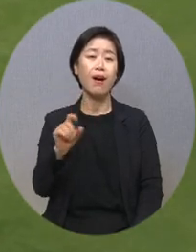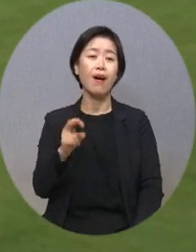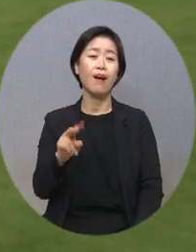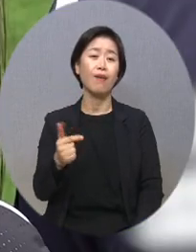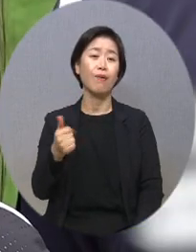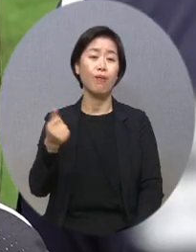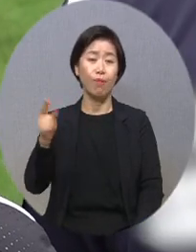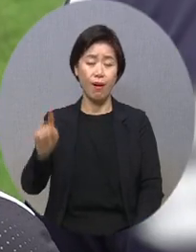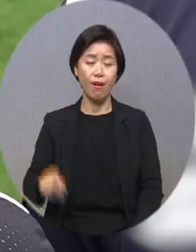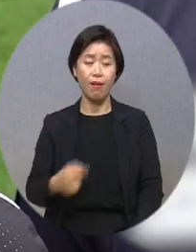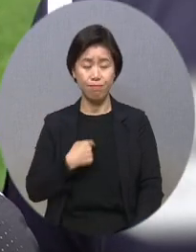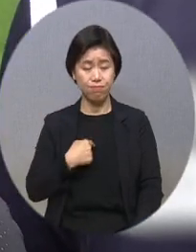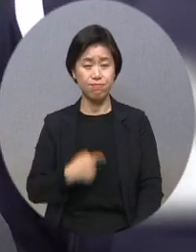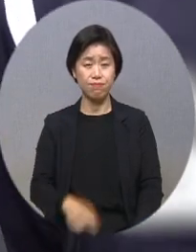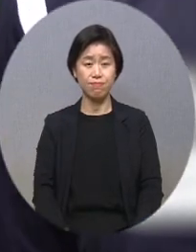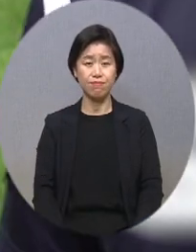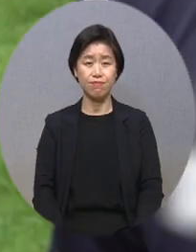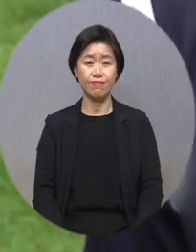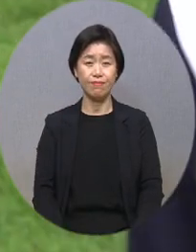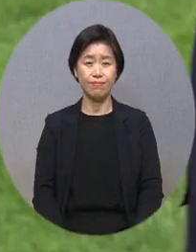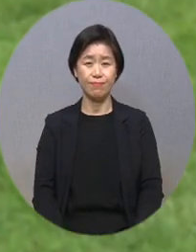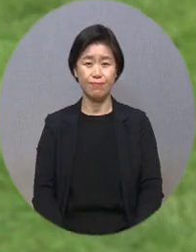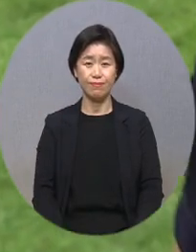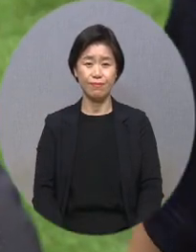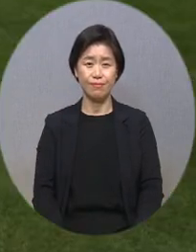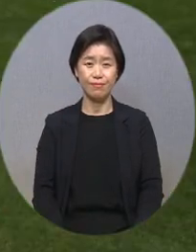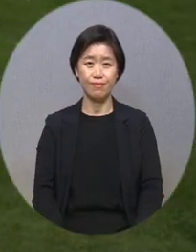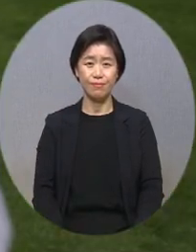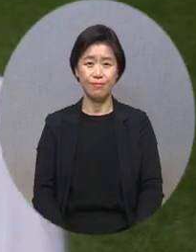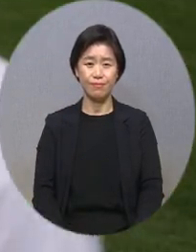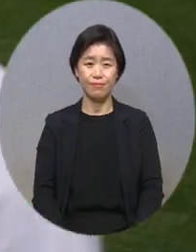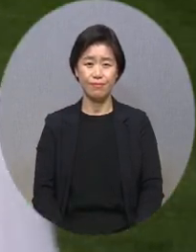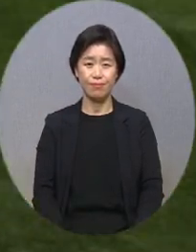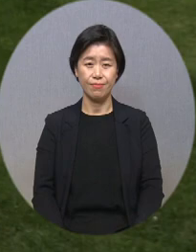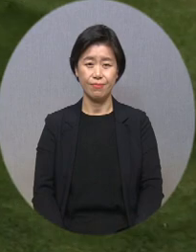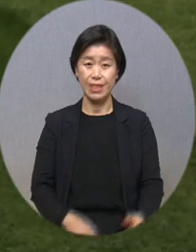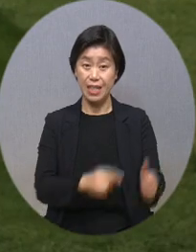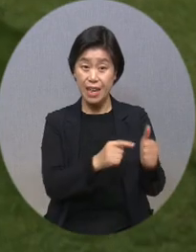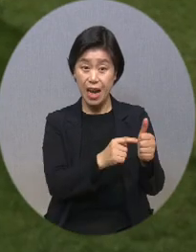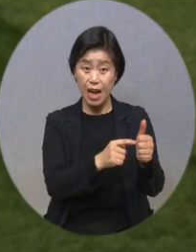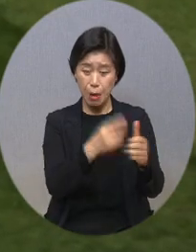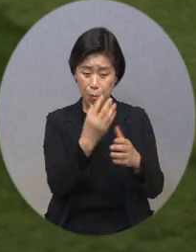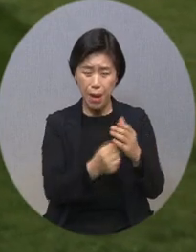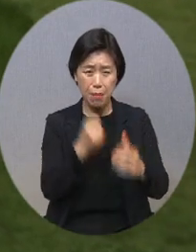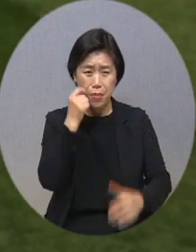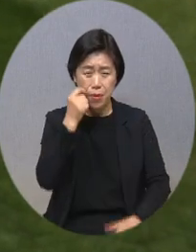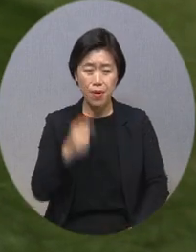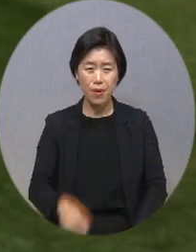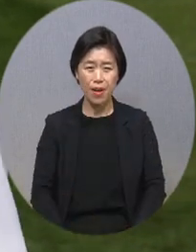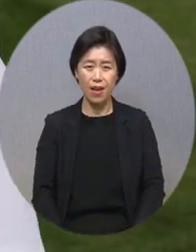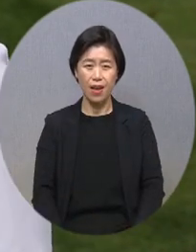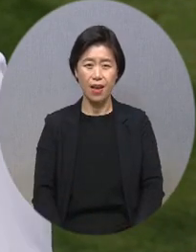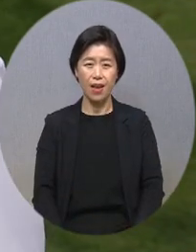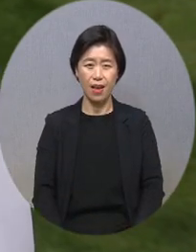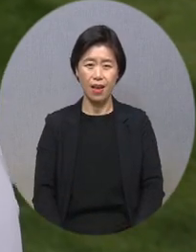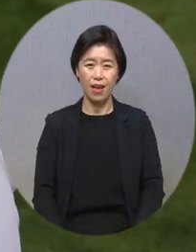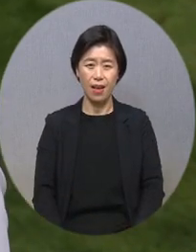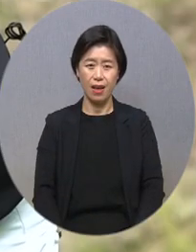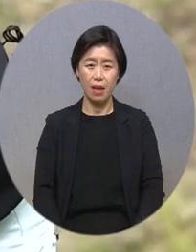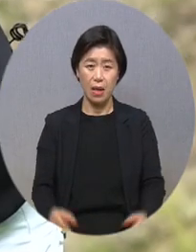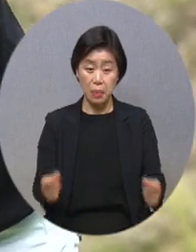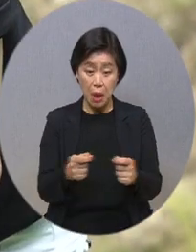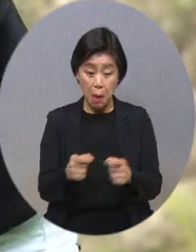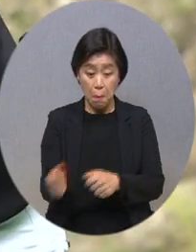하윤아라고. 그럼 우리가 불편해지죠? 영훈이 못 나와. 뭐야. 내가 본 영훈이는 쇼퍼팅을 못